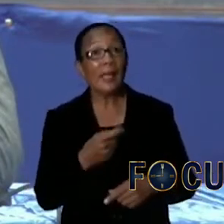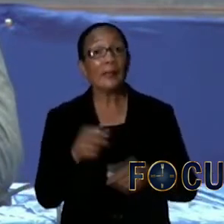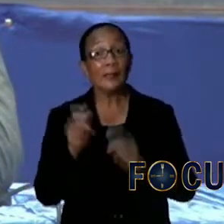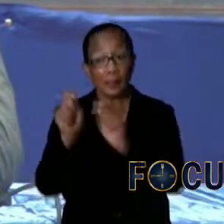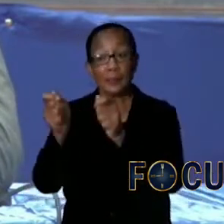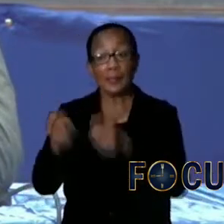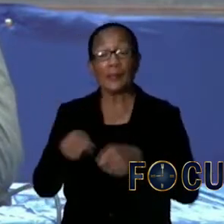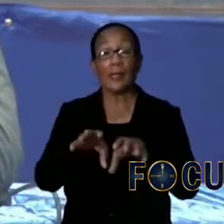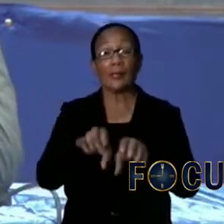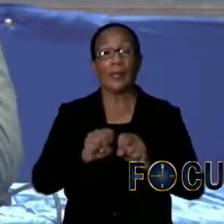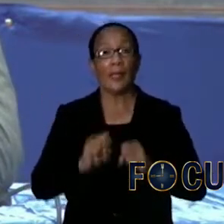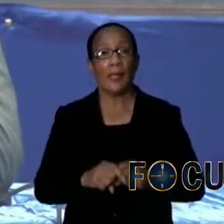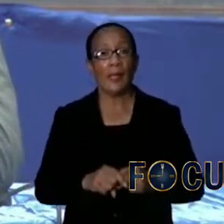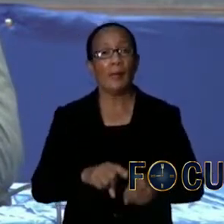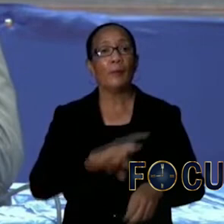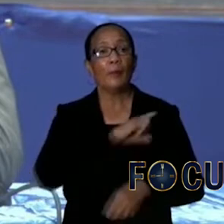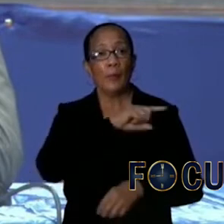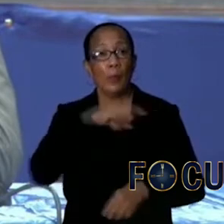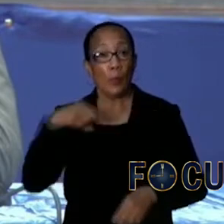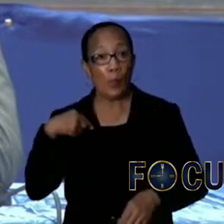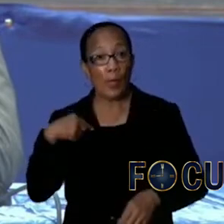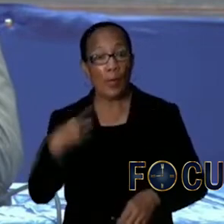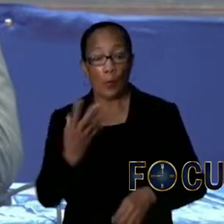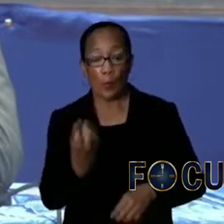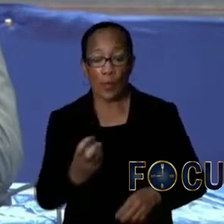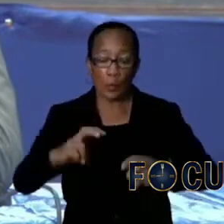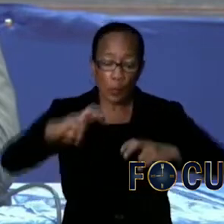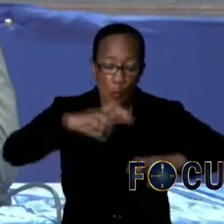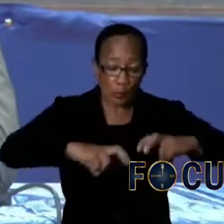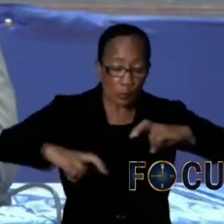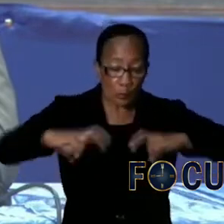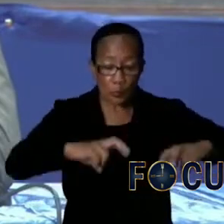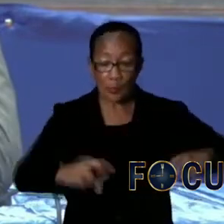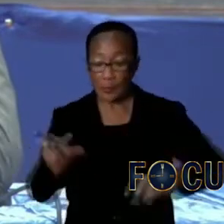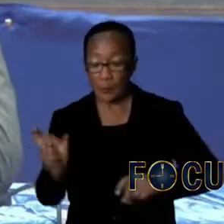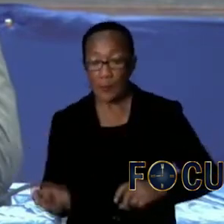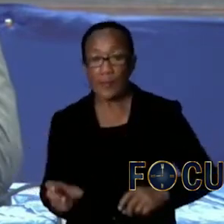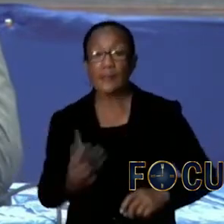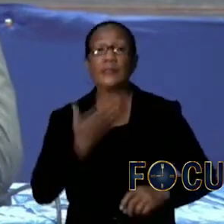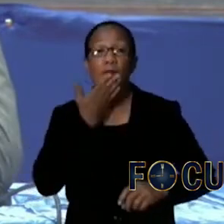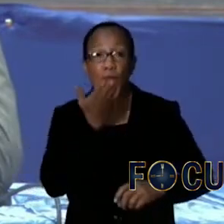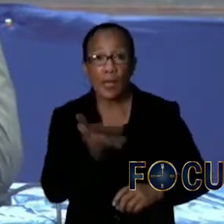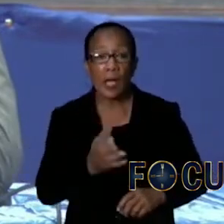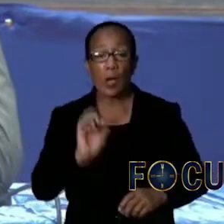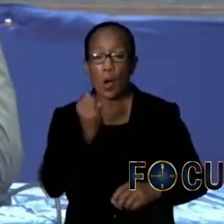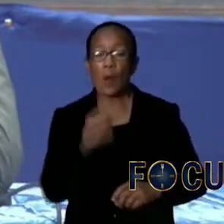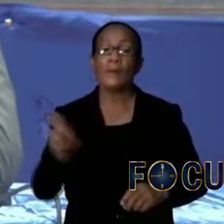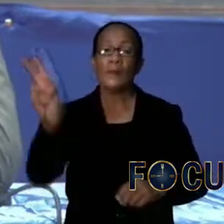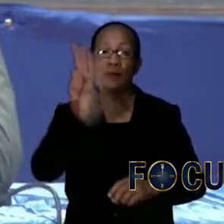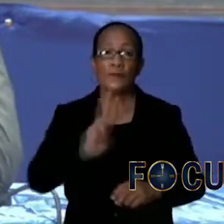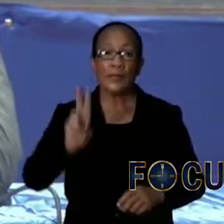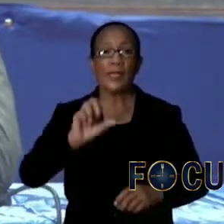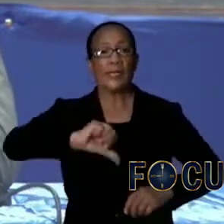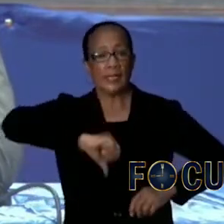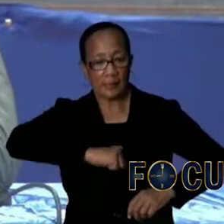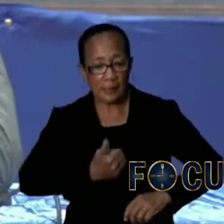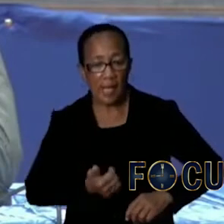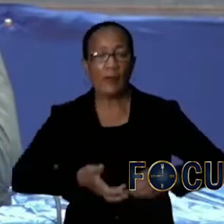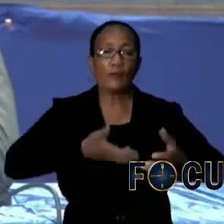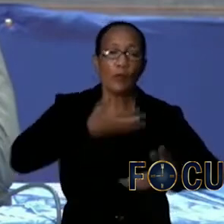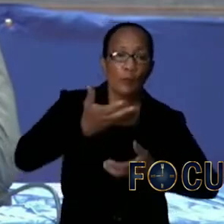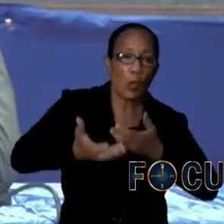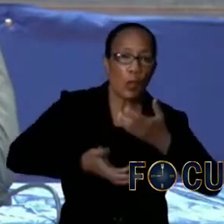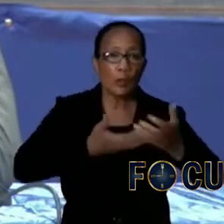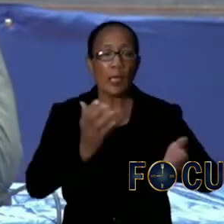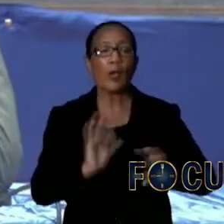resultaten uitgekomen. We zullen de onderzoekers van de universiteit vragen om vrijdag aanstaande een uitleg te geven over de